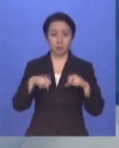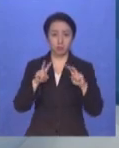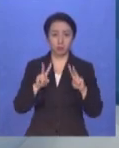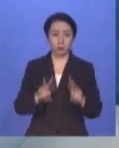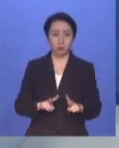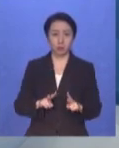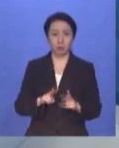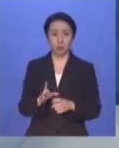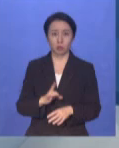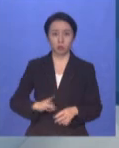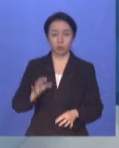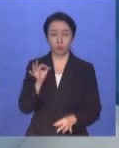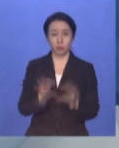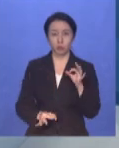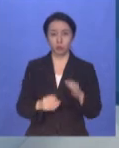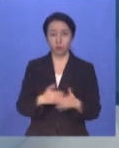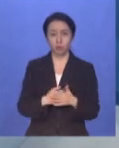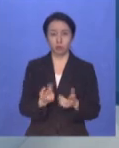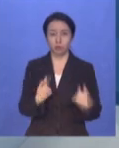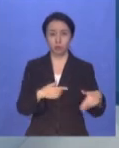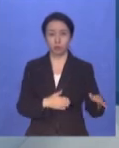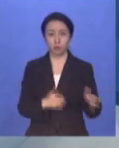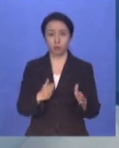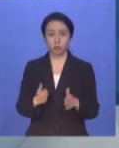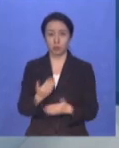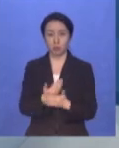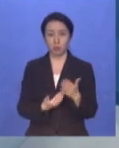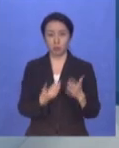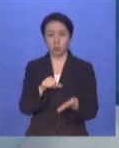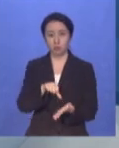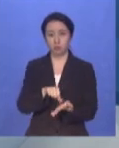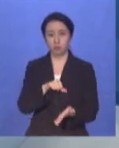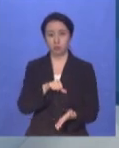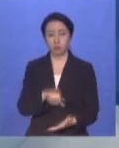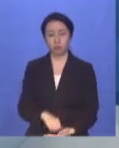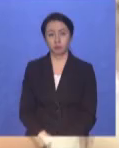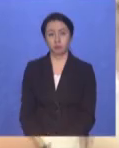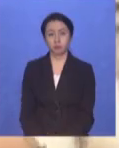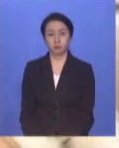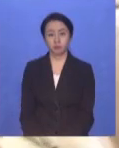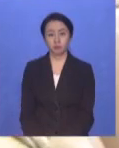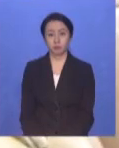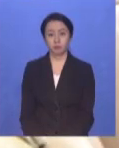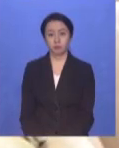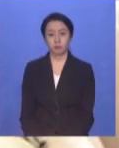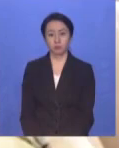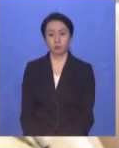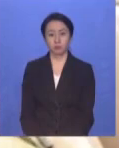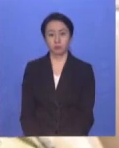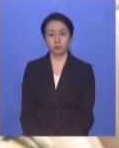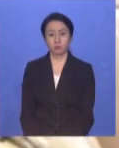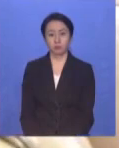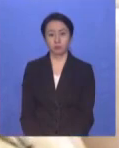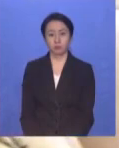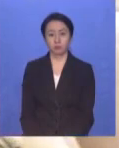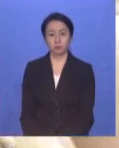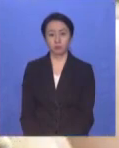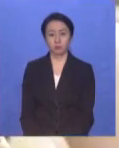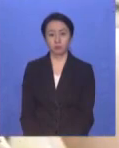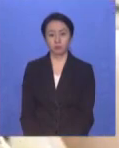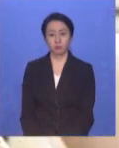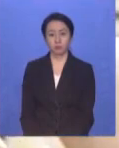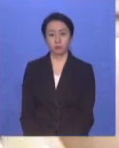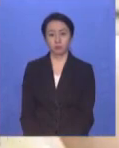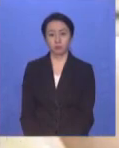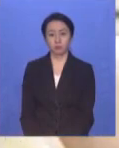мамандандырылған ауданаралық соттың алаңда ұйымдастырылған кеңеске қатысты. Их находят в ночное, вечернее время, они к